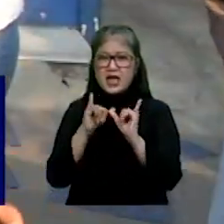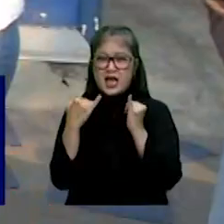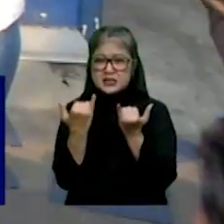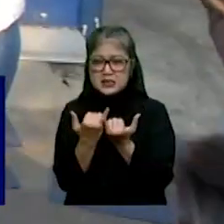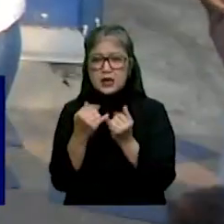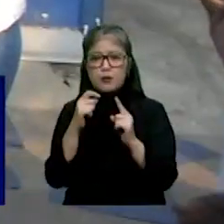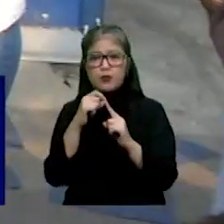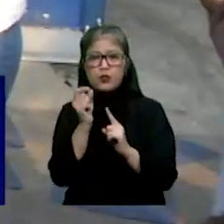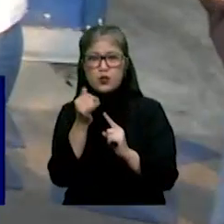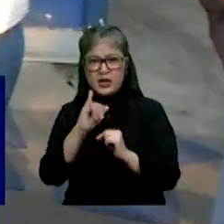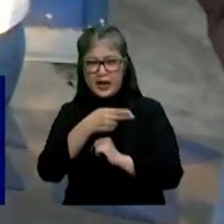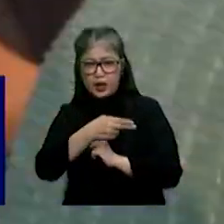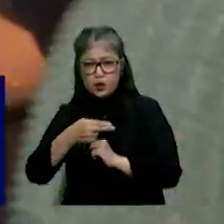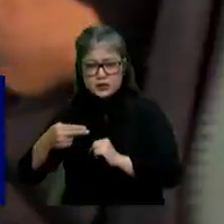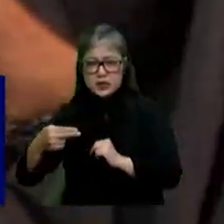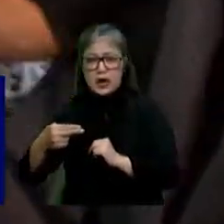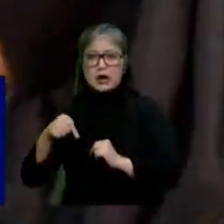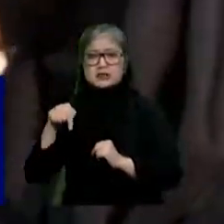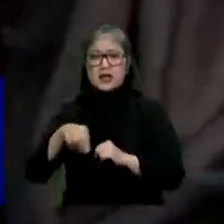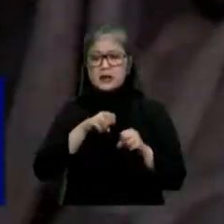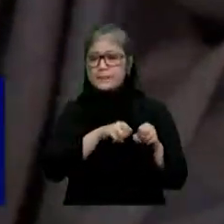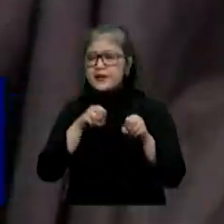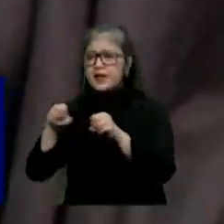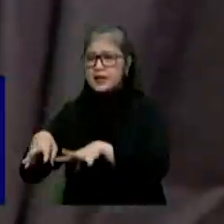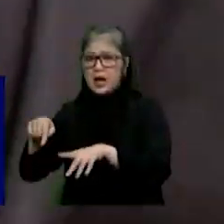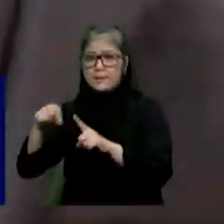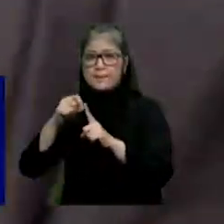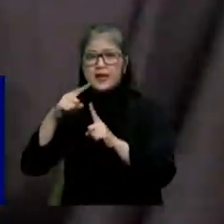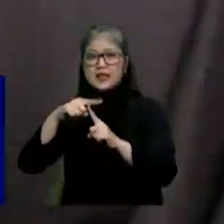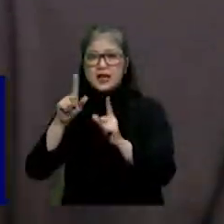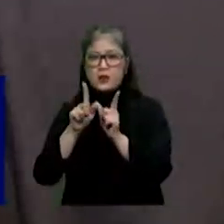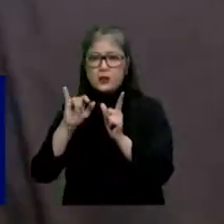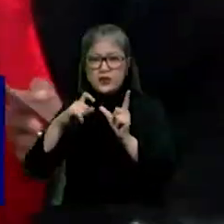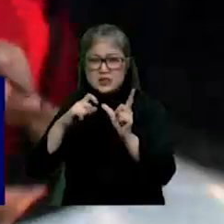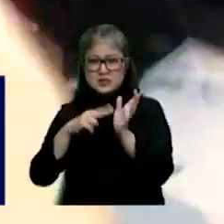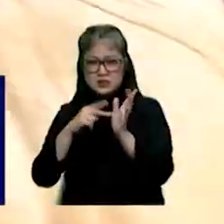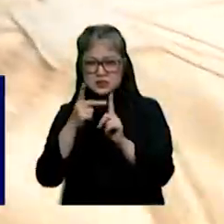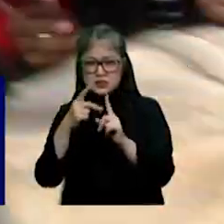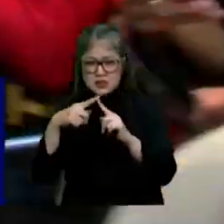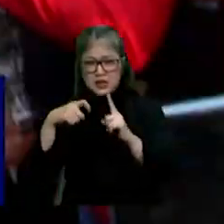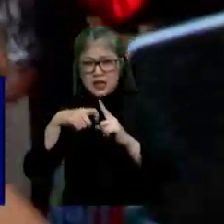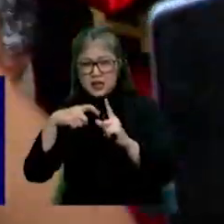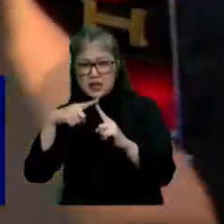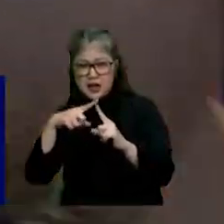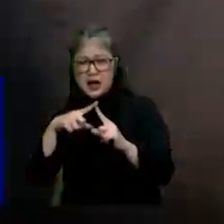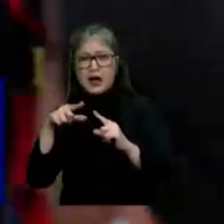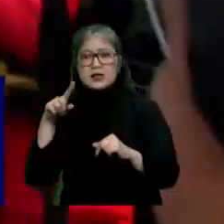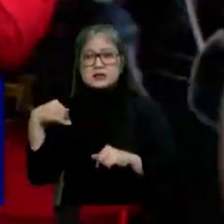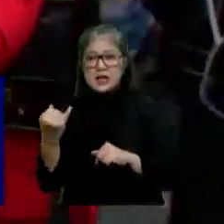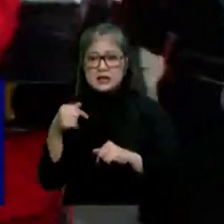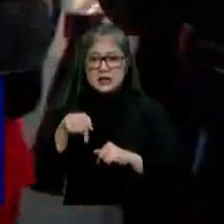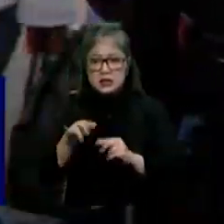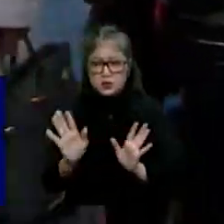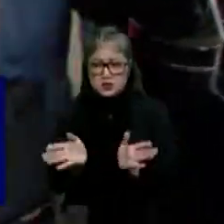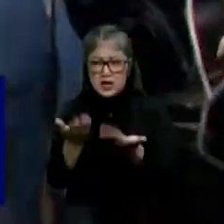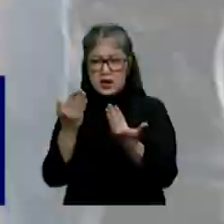Indonesia. PT Kapela Swastika Karya kini menjadi pemilik baru lisensi Miss Universe Indonesia dan didirikan oleh penyanyi dangdut Poppy Kapela.